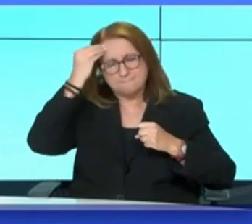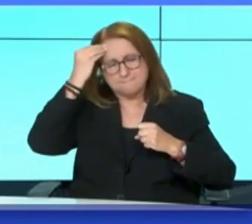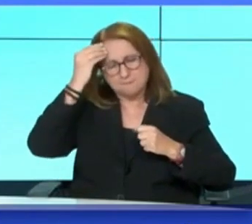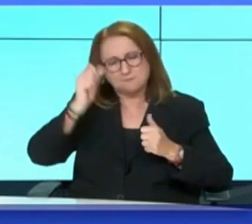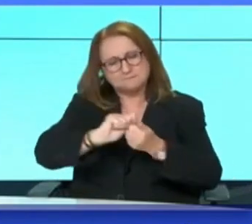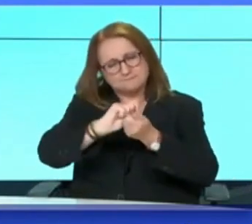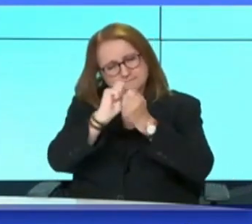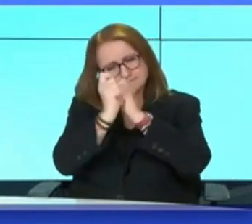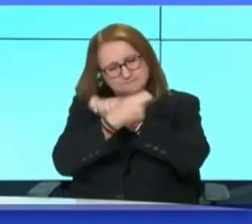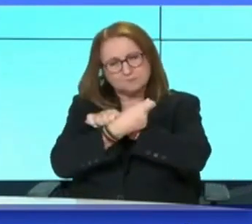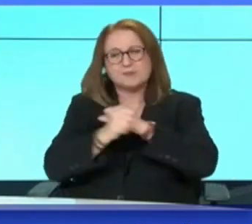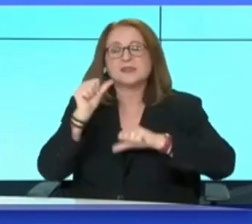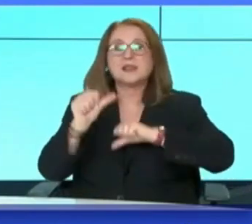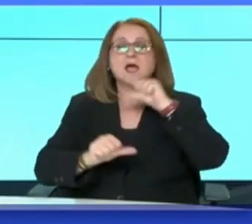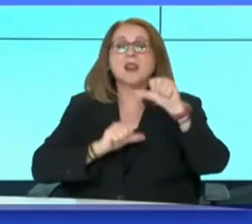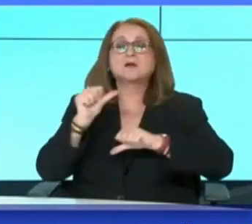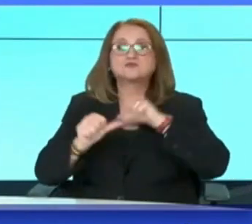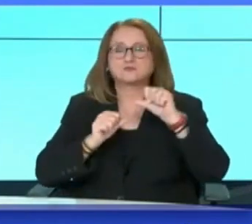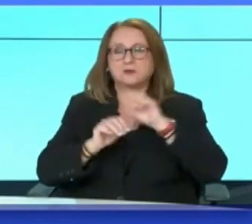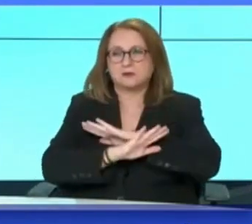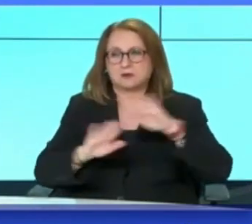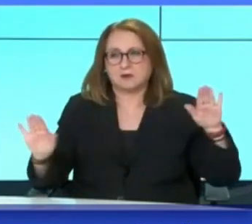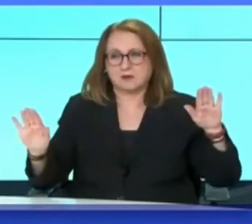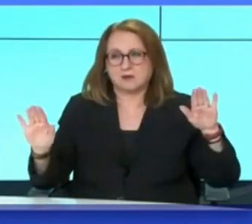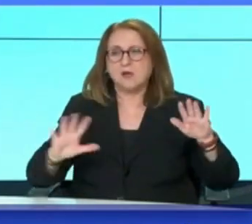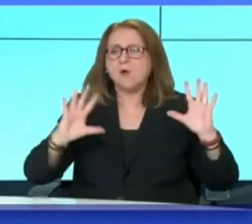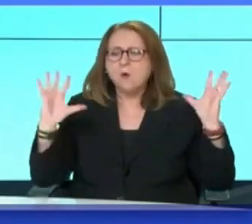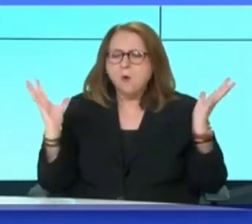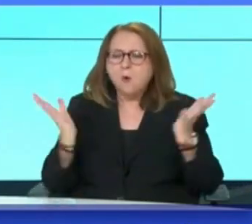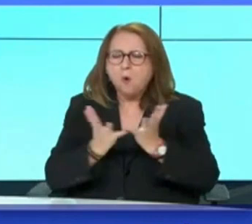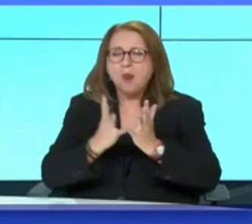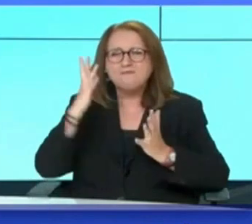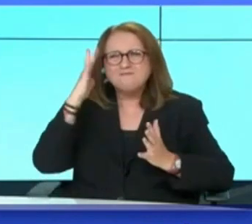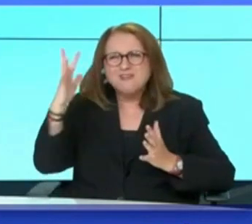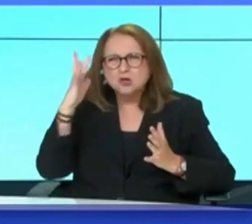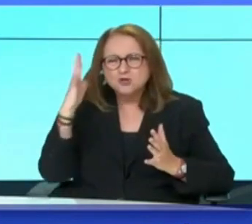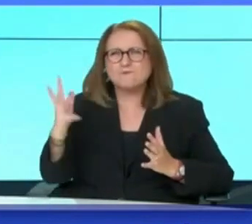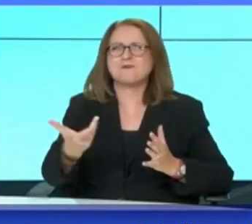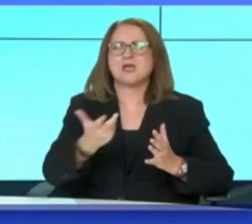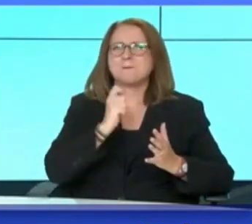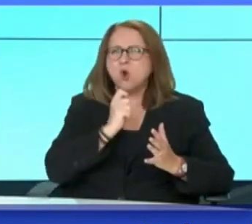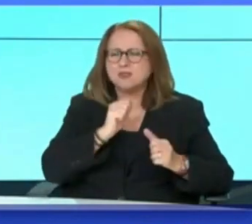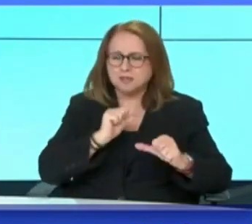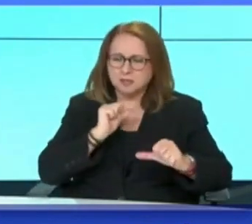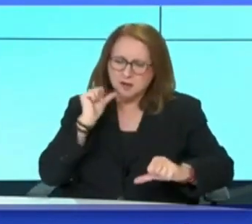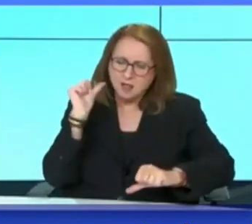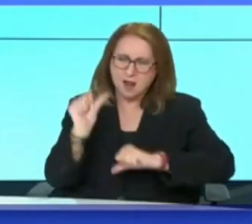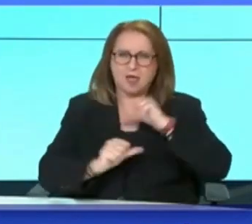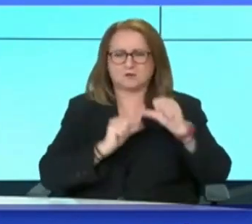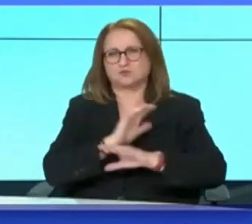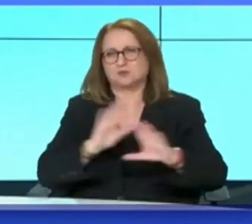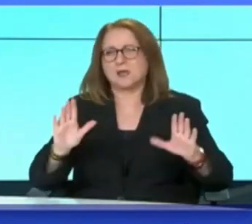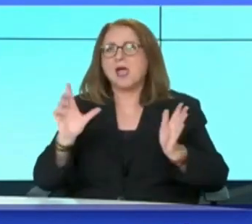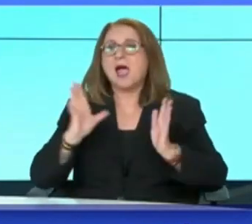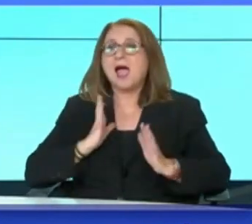Αλλαγής πολιτικής θεώρησης, ώστε ο άνθρωπος με τα όρια του να ξαναγίνει μέτρο